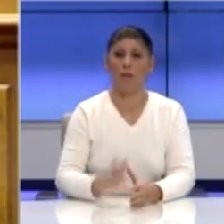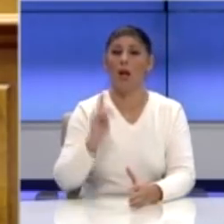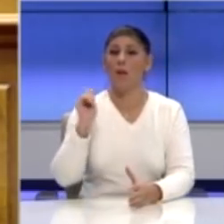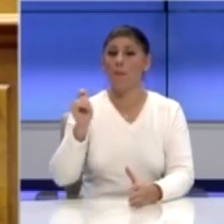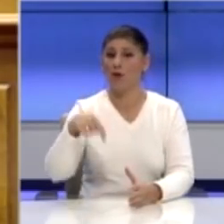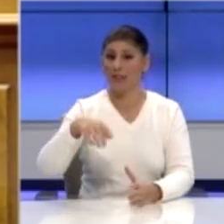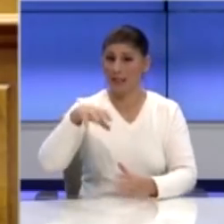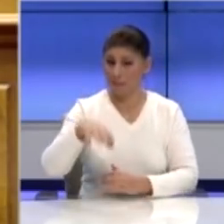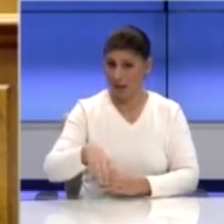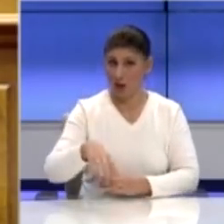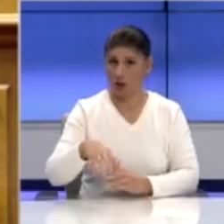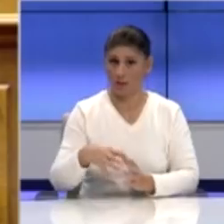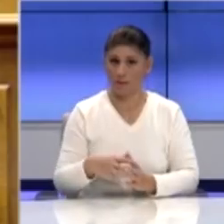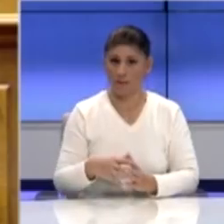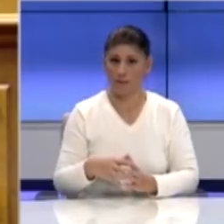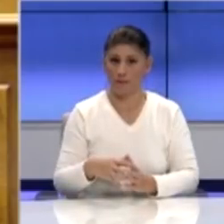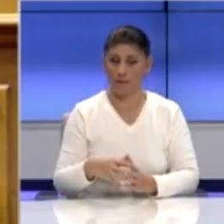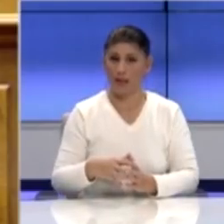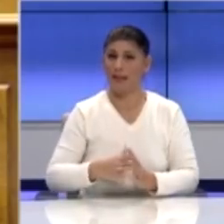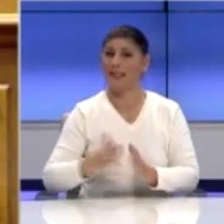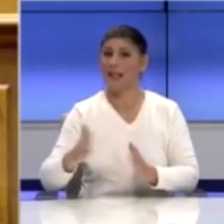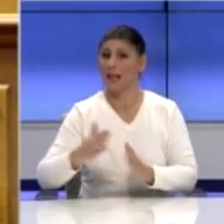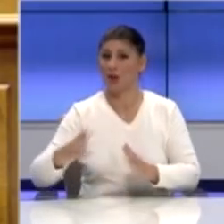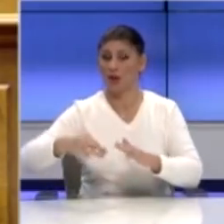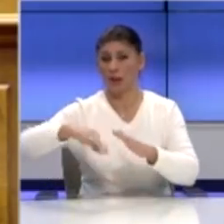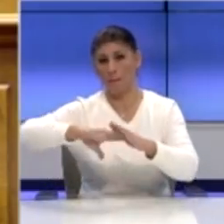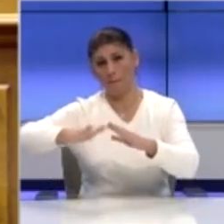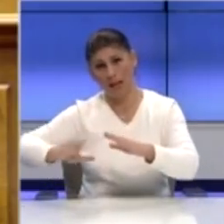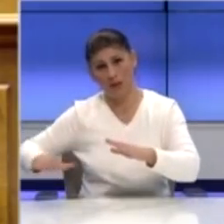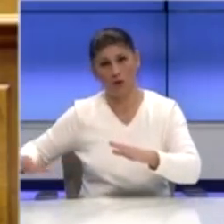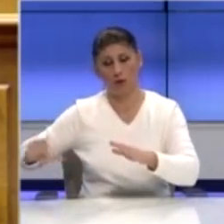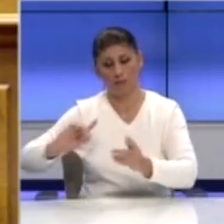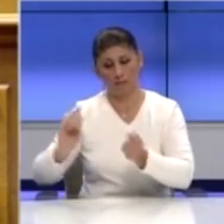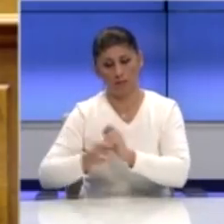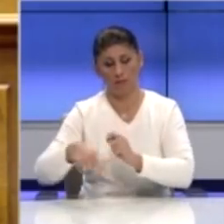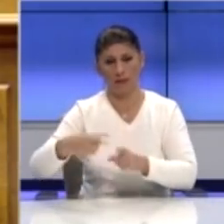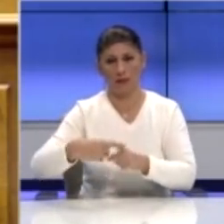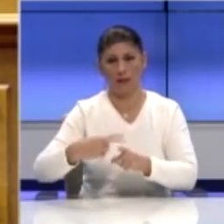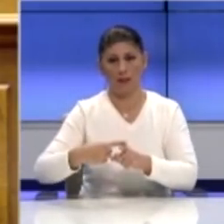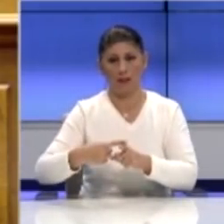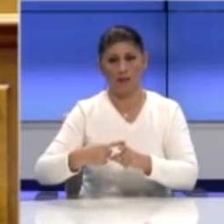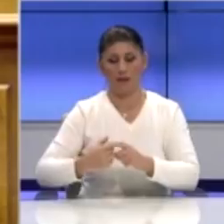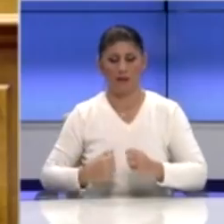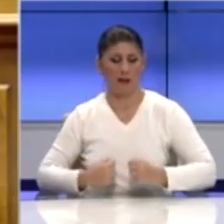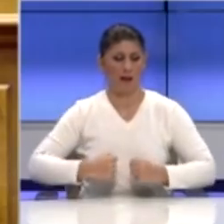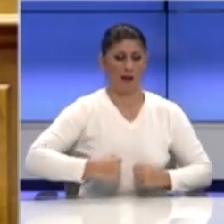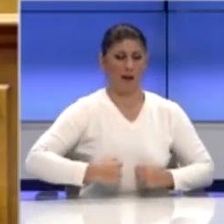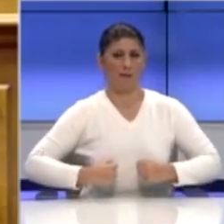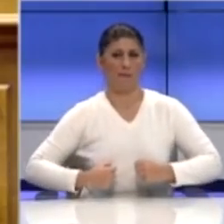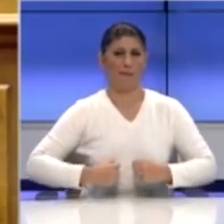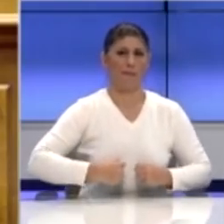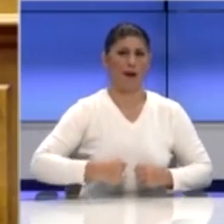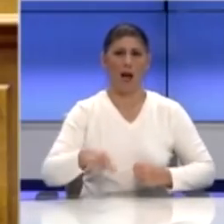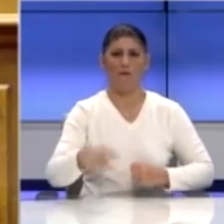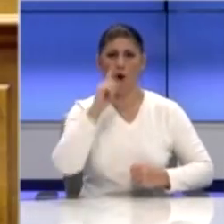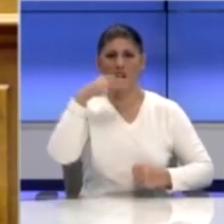Η πολιτική σας στην περιοχή της Ανατολικής Μεσογείου μετατρέπει τη χώρα κυριολεκτικά σε μπράβο του ΝΑΤΟ. Μόνο που